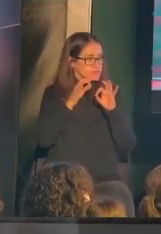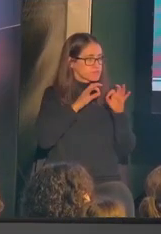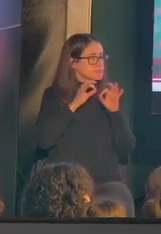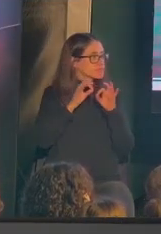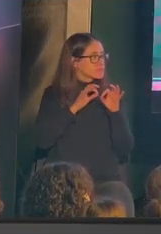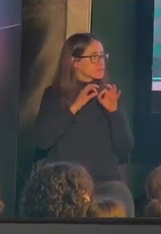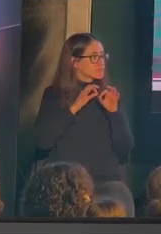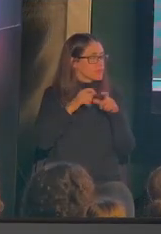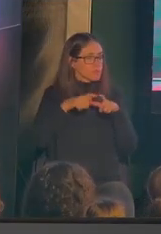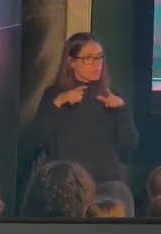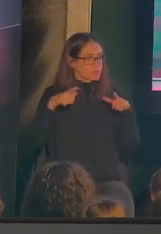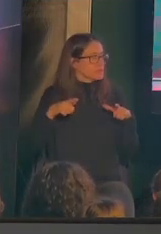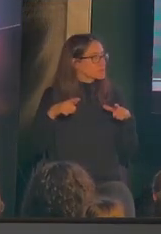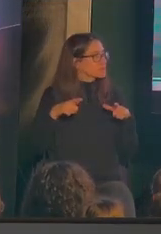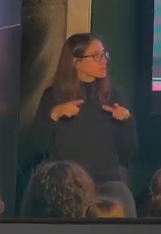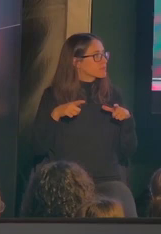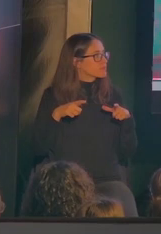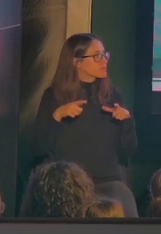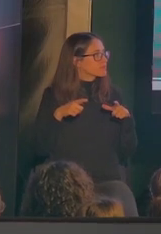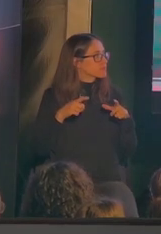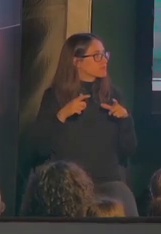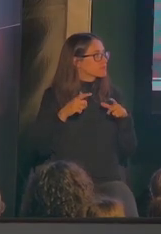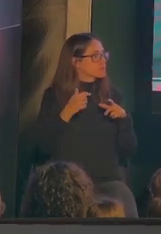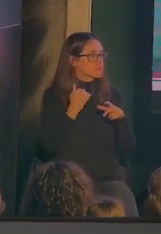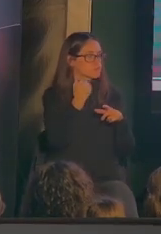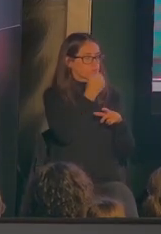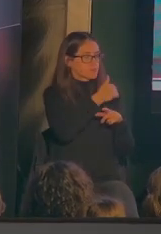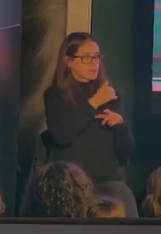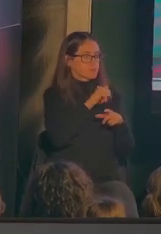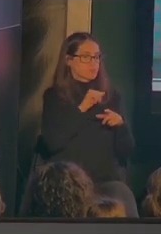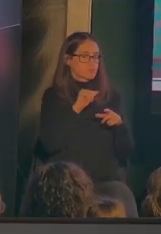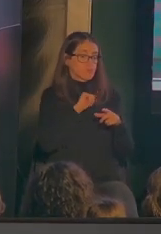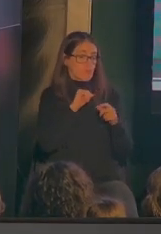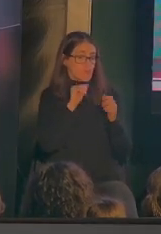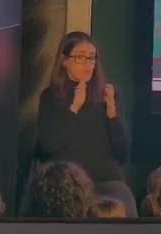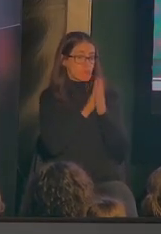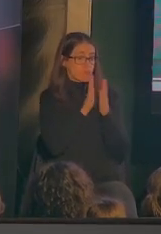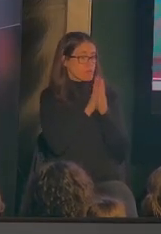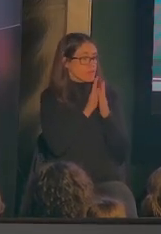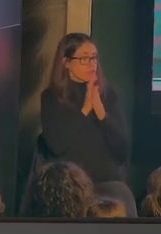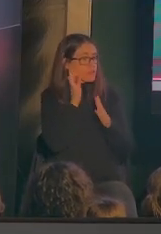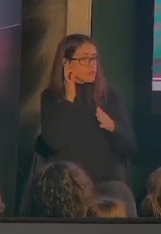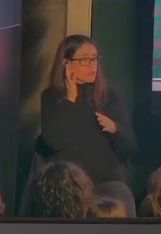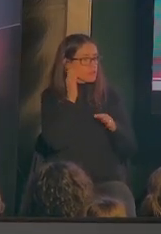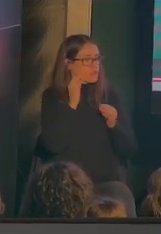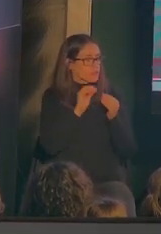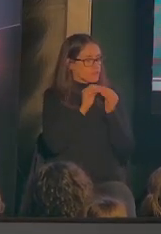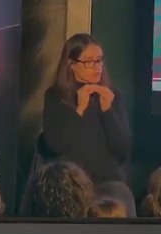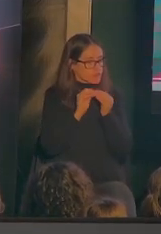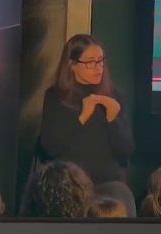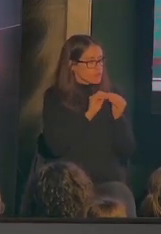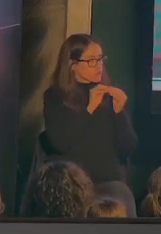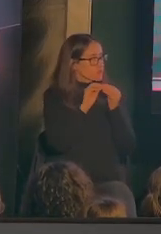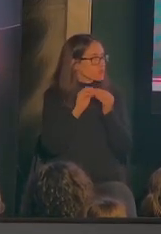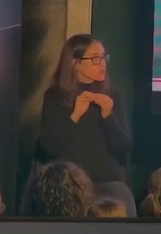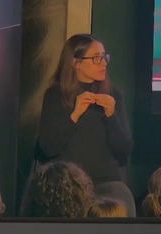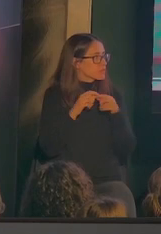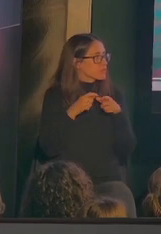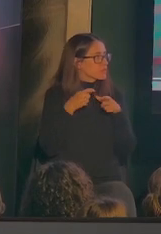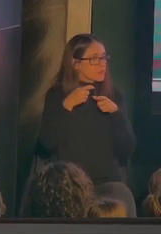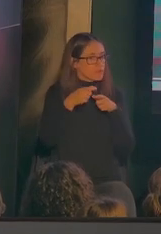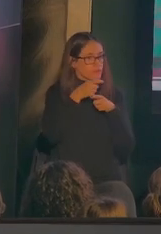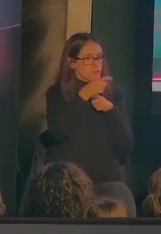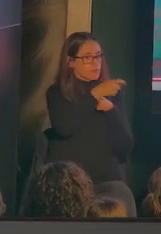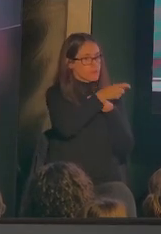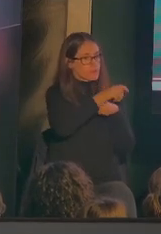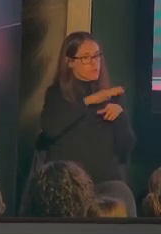de plat. Ara aquí darrere tinc una companya que està acabant de dosificar tots els plats que anireu a degustar,